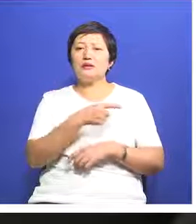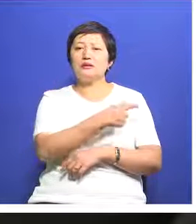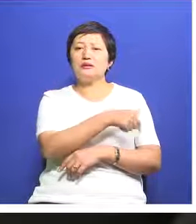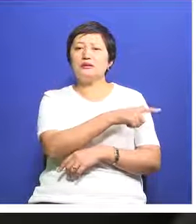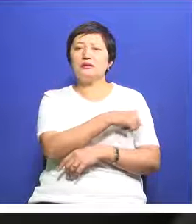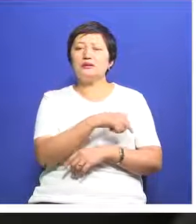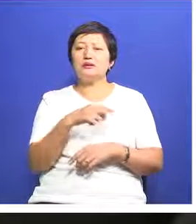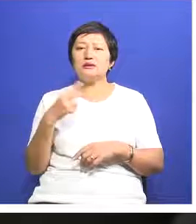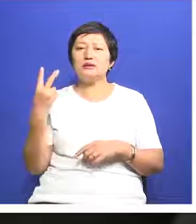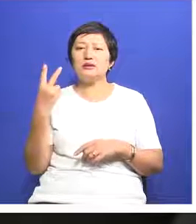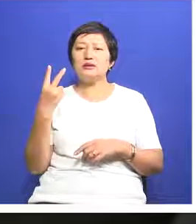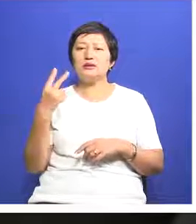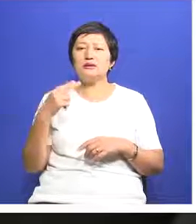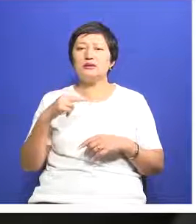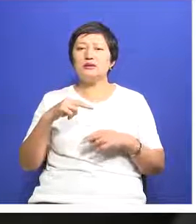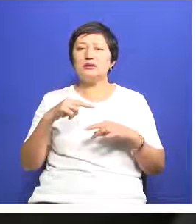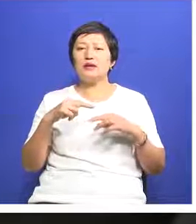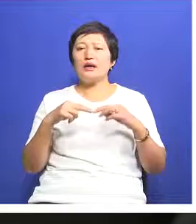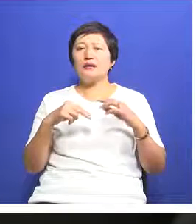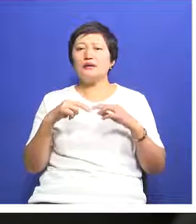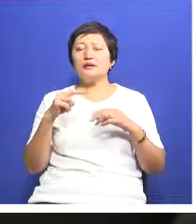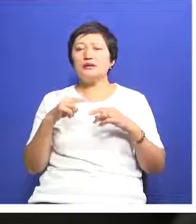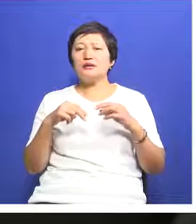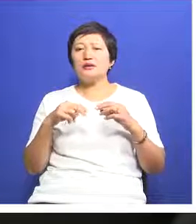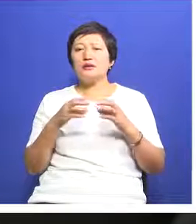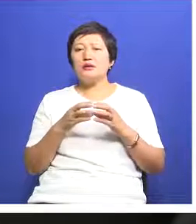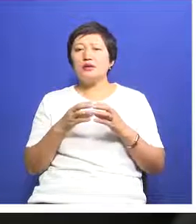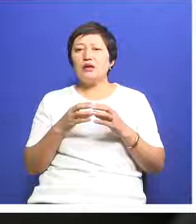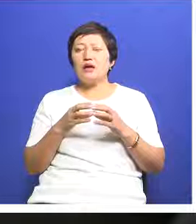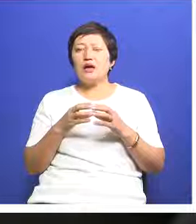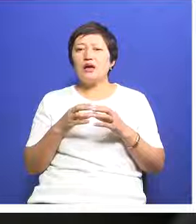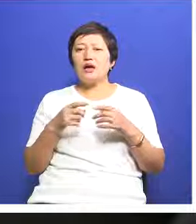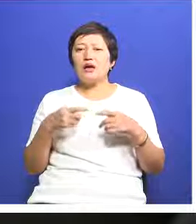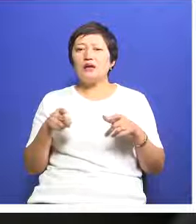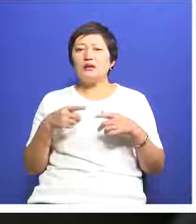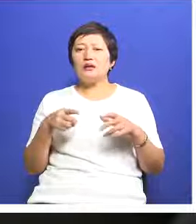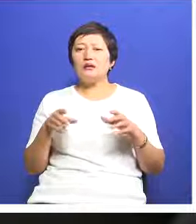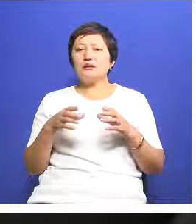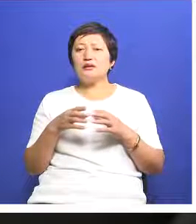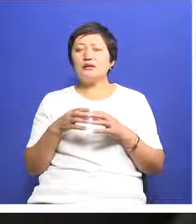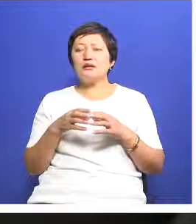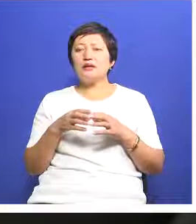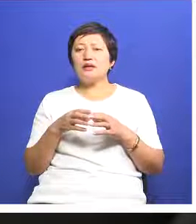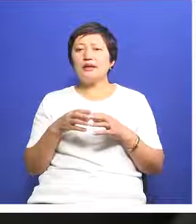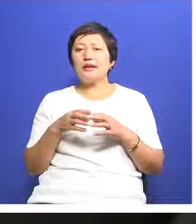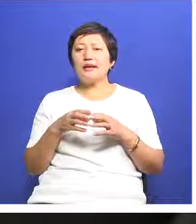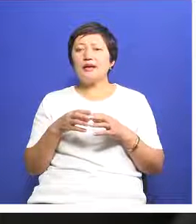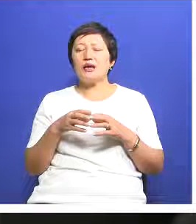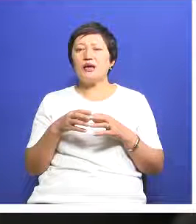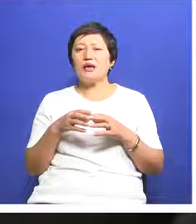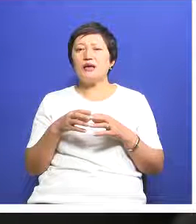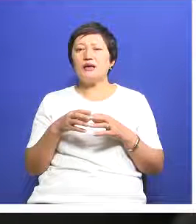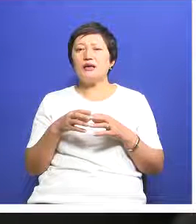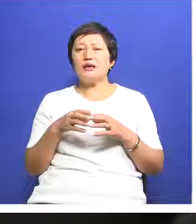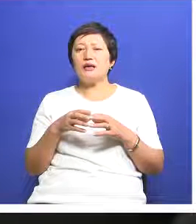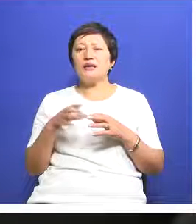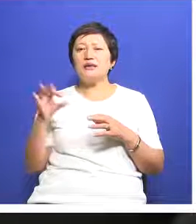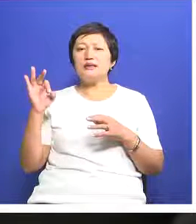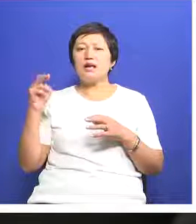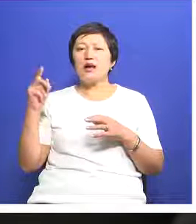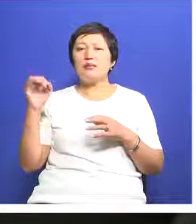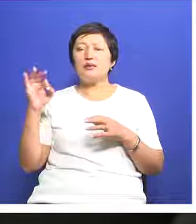екінші этаж. Ал енді қалған buna eski ambulatoriya var et